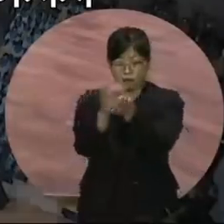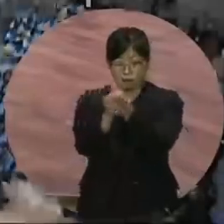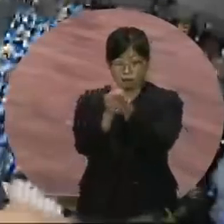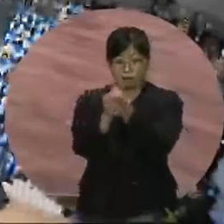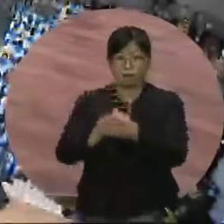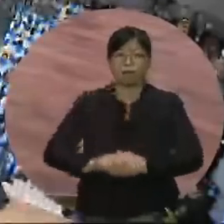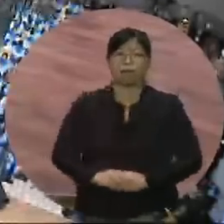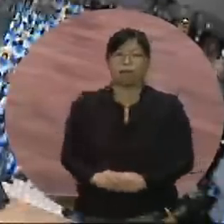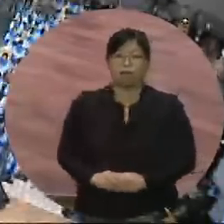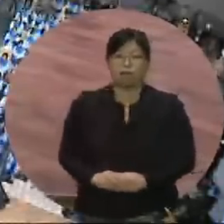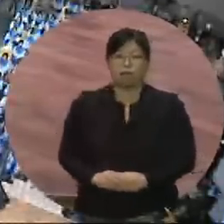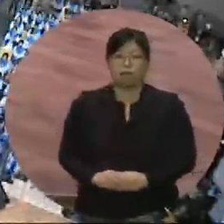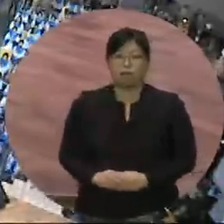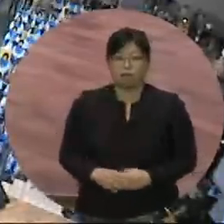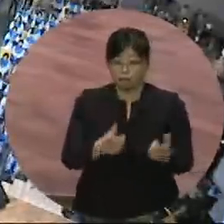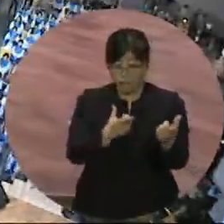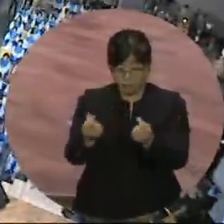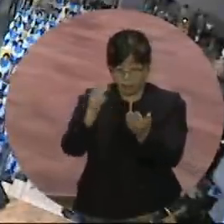아멘.